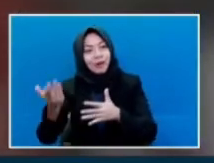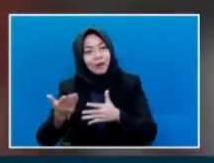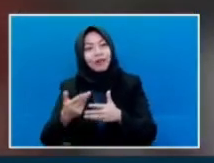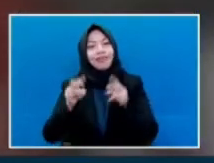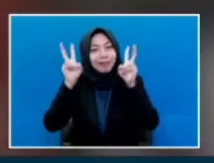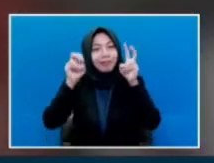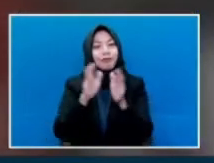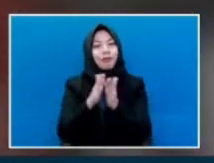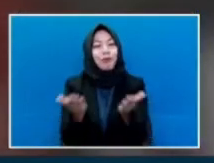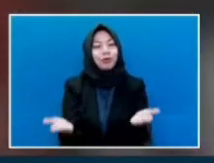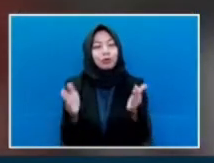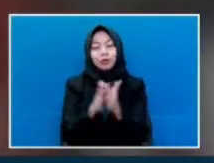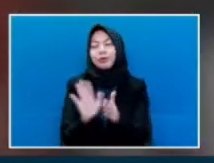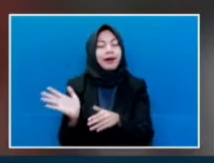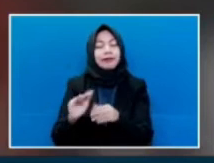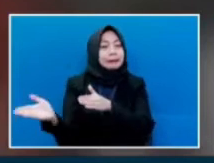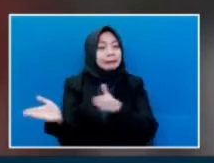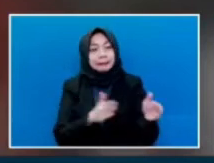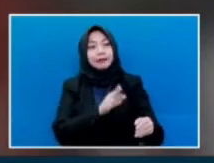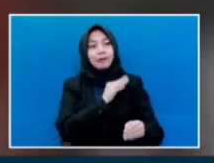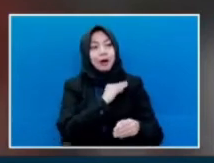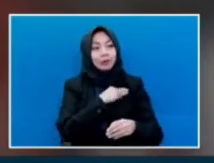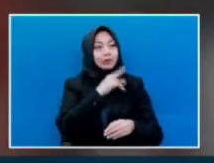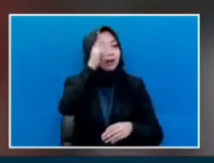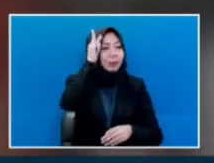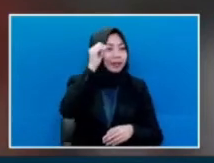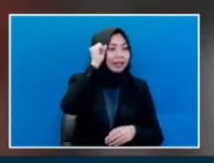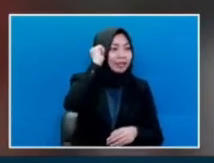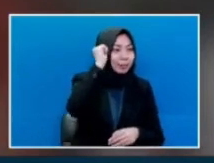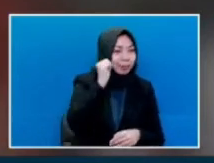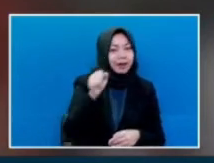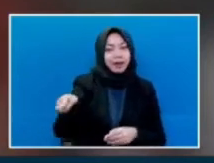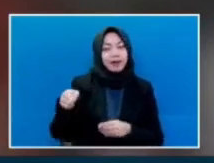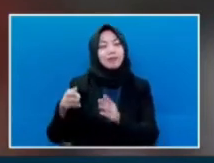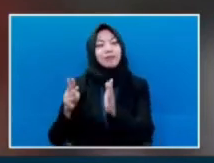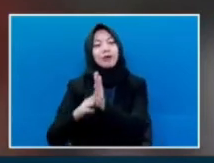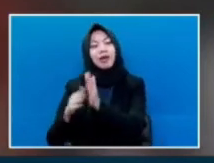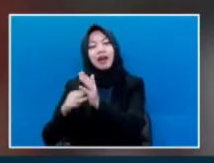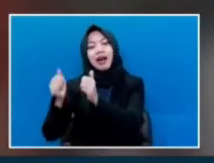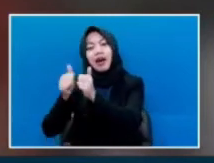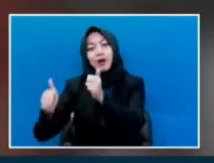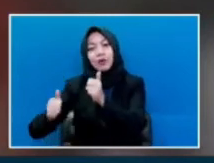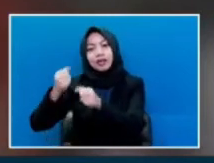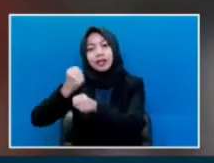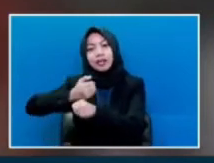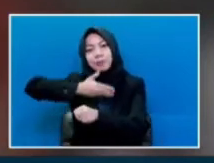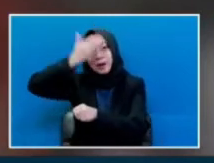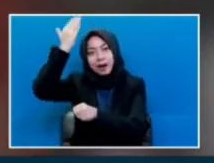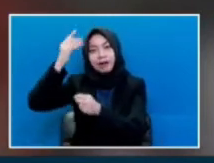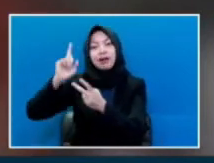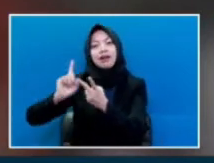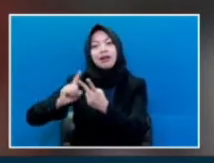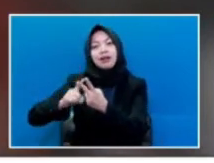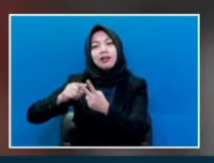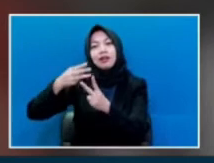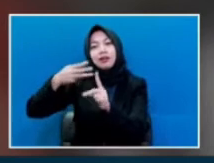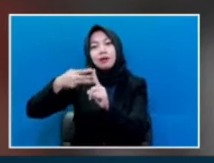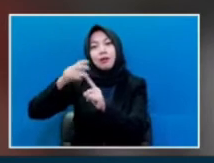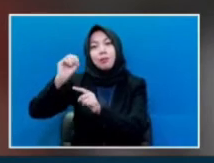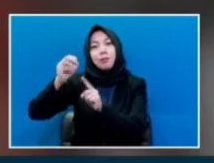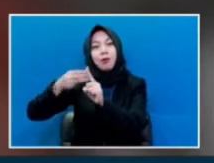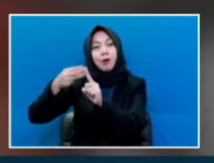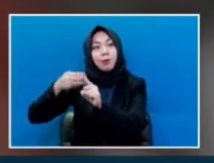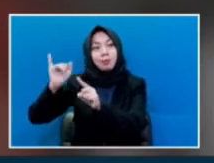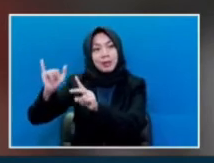ee berurusan dan berkepanjangan soal keanggotaan Gibran dan bobi justru mungkin akan